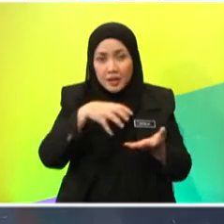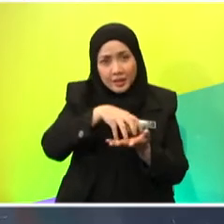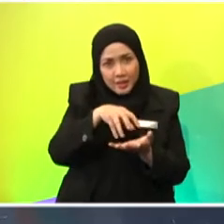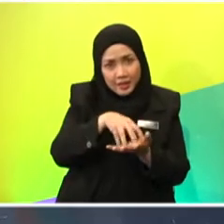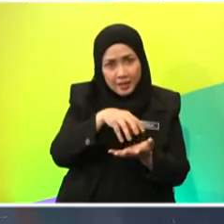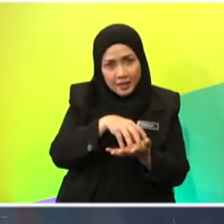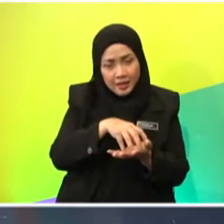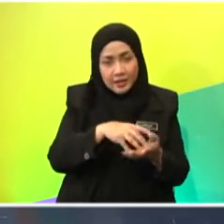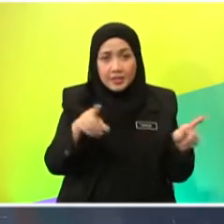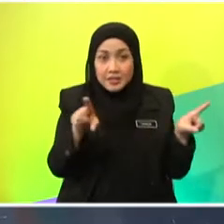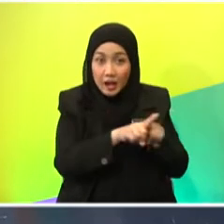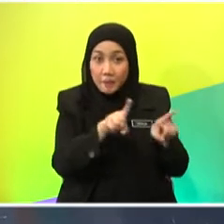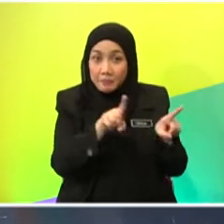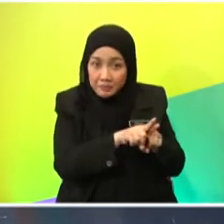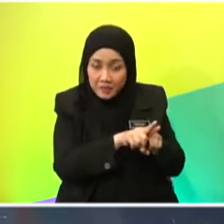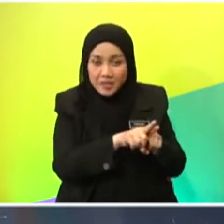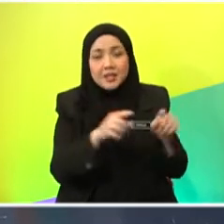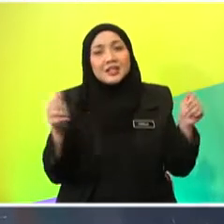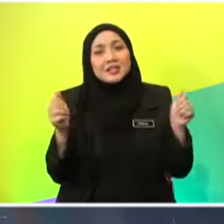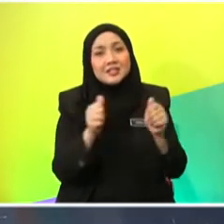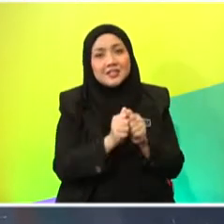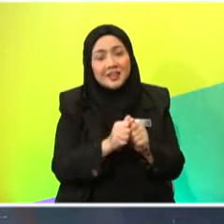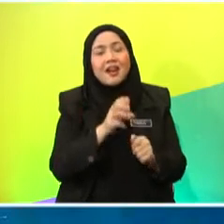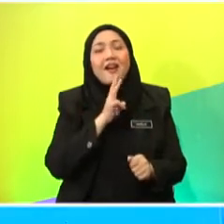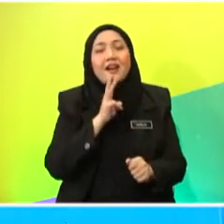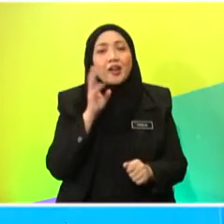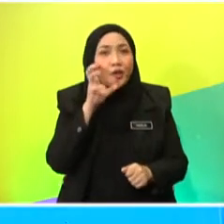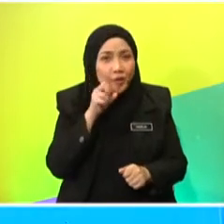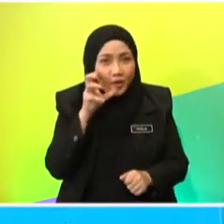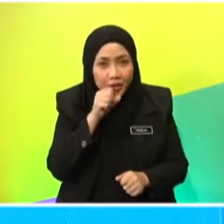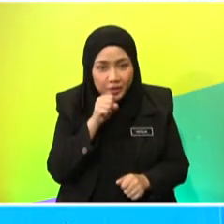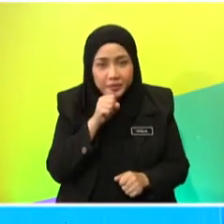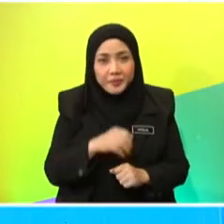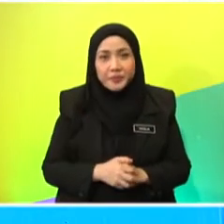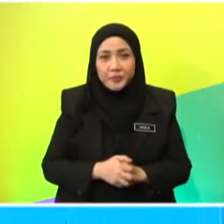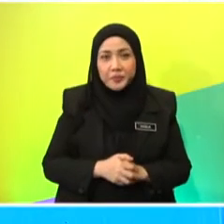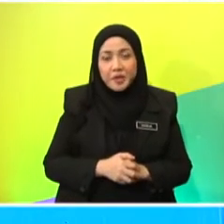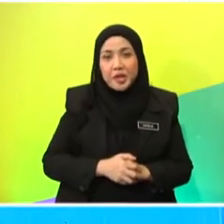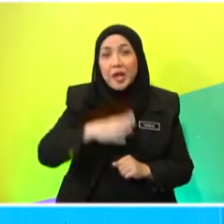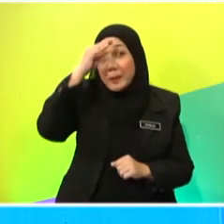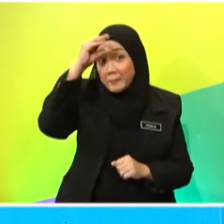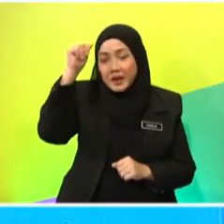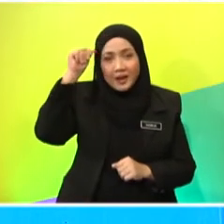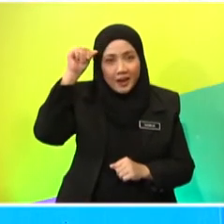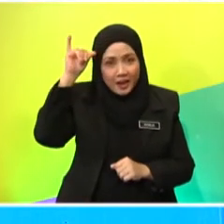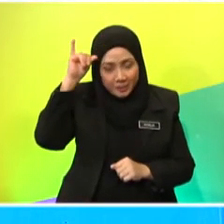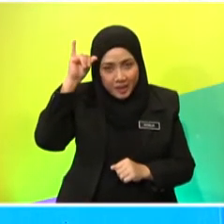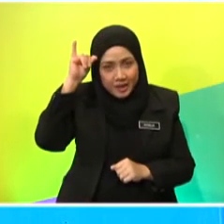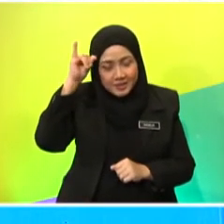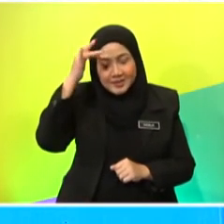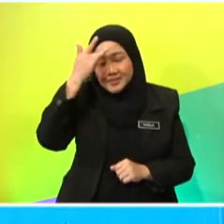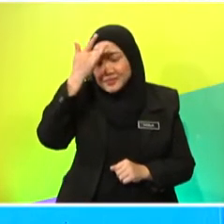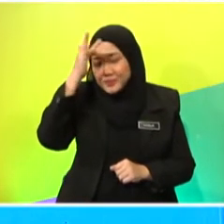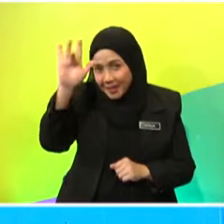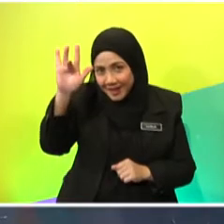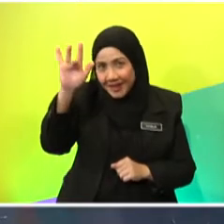sama banyak dengan gambar jus oren betul-betul Iman sangat pada Oke Baik site Ran Dekat Di Sini oke